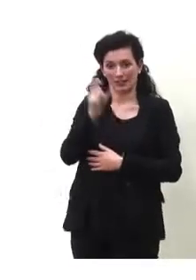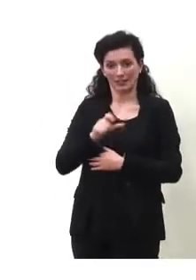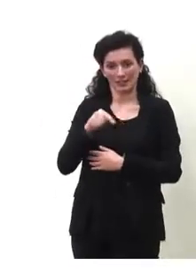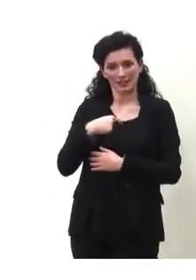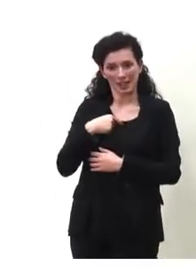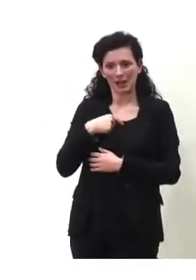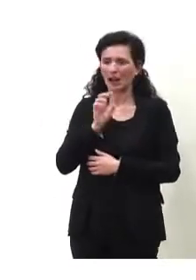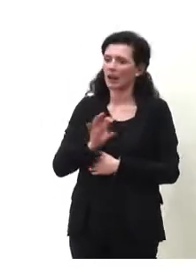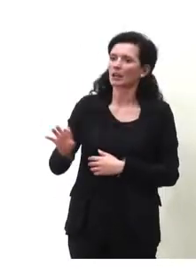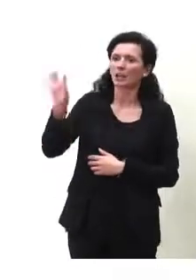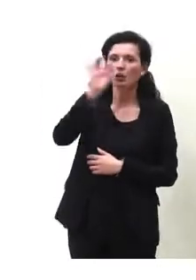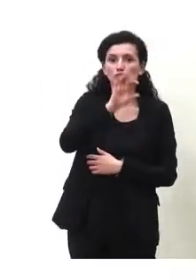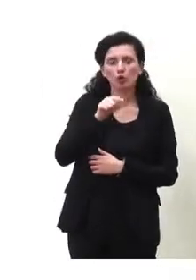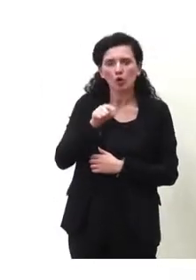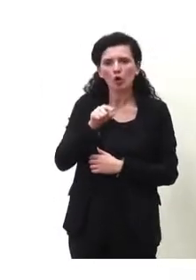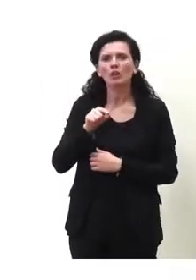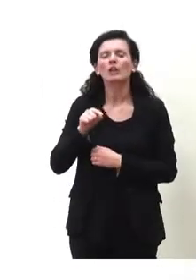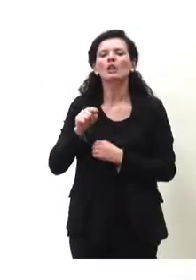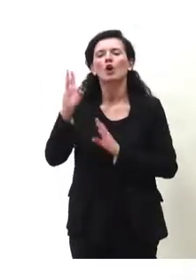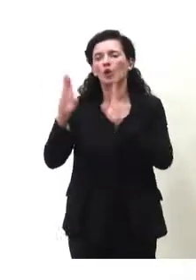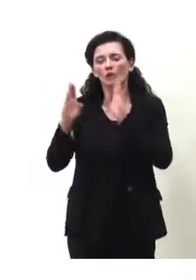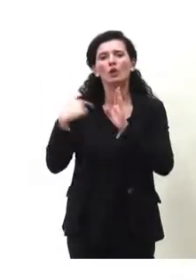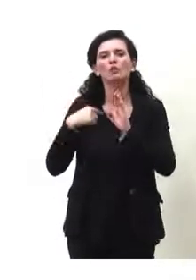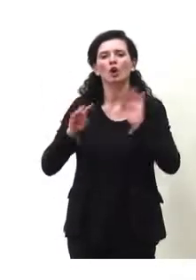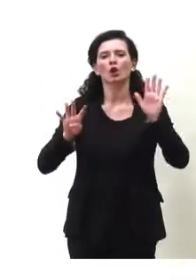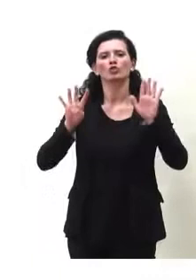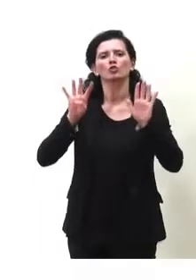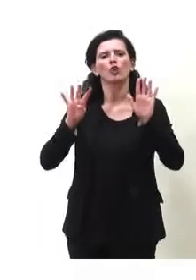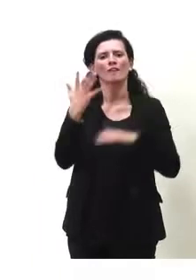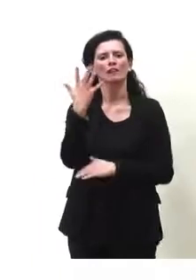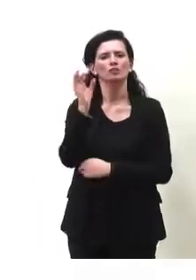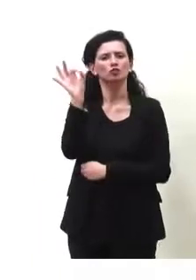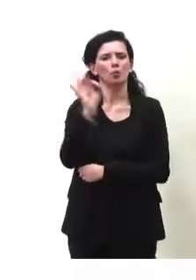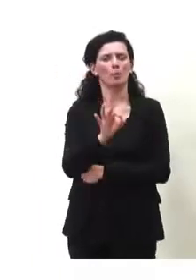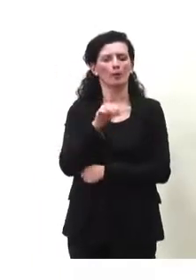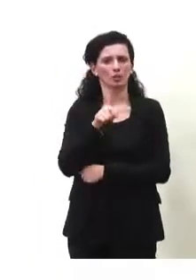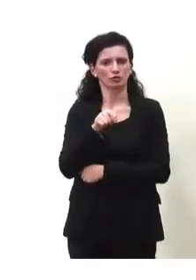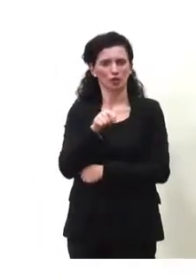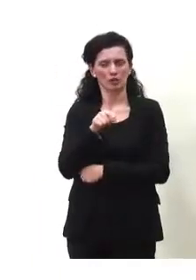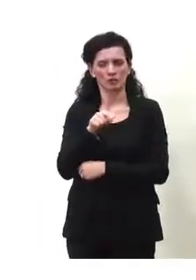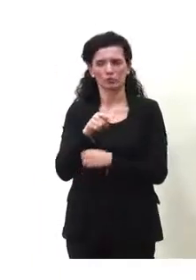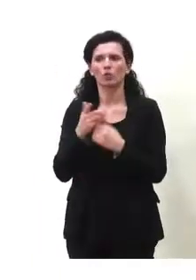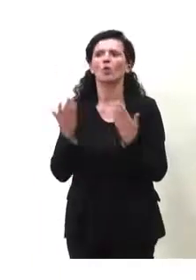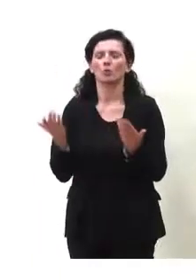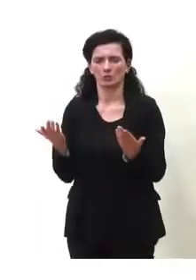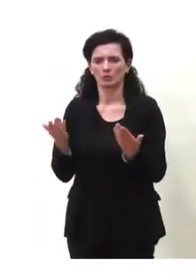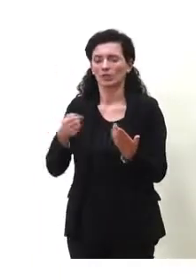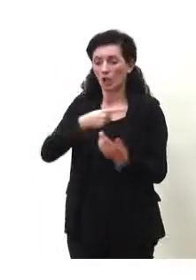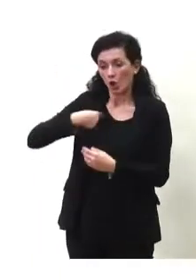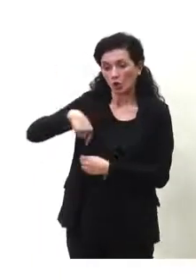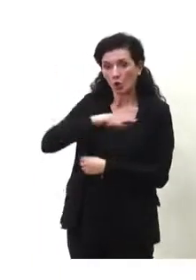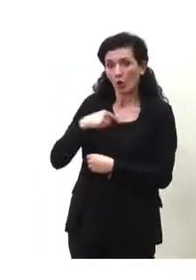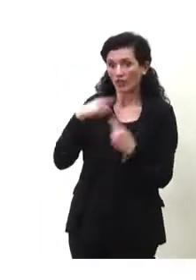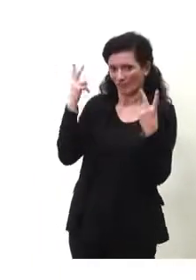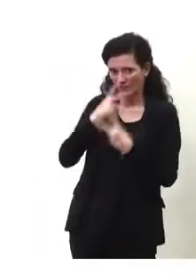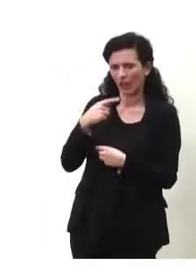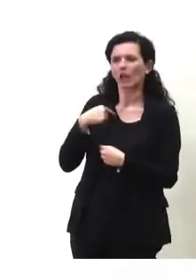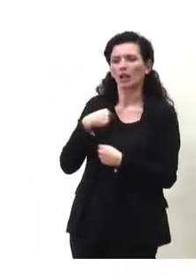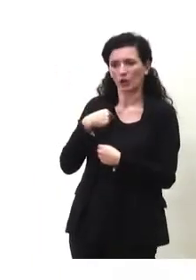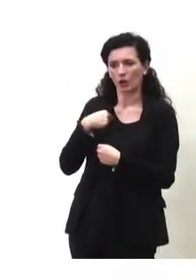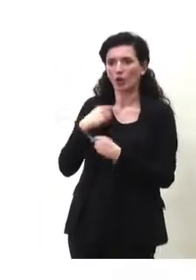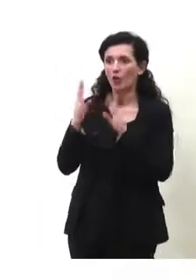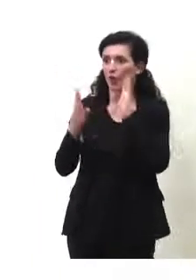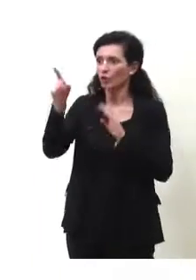questa informazione per il 95% dei casi. Cioè noi abbiamo dei dati molto migliori di quelli